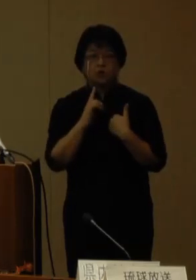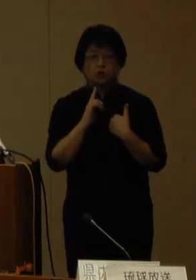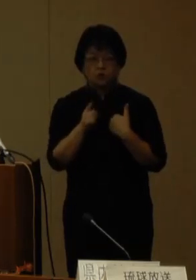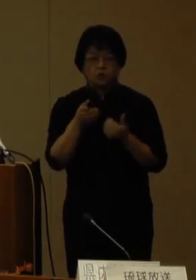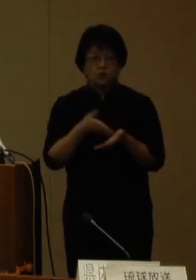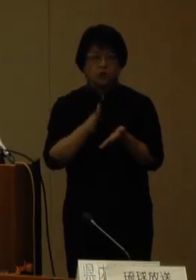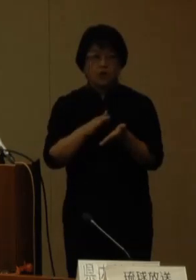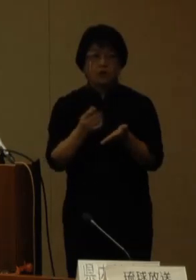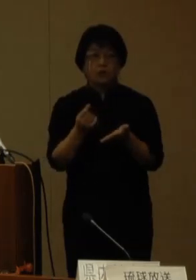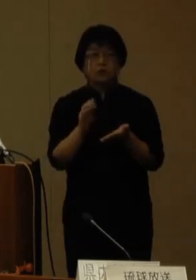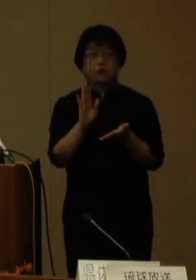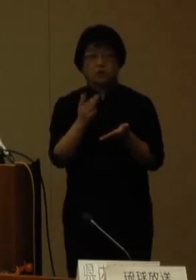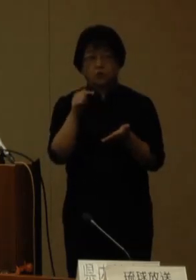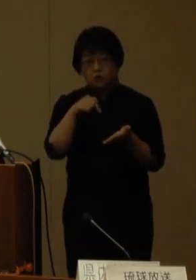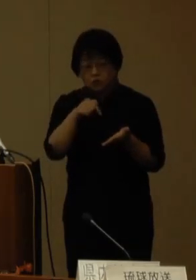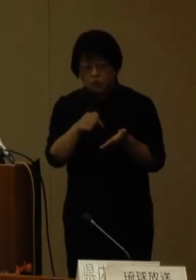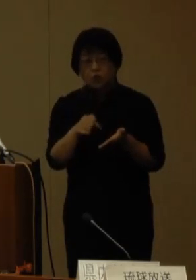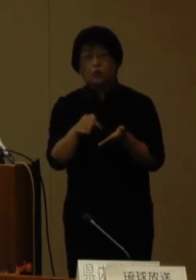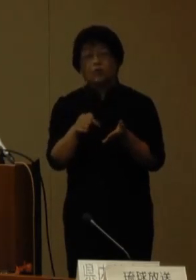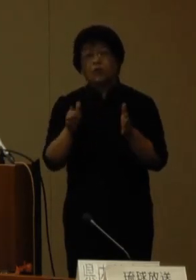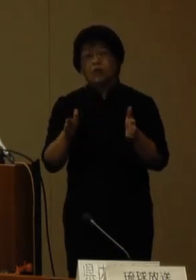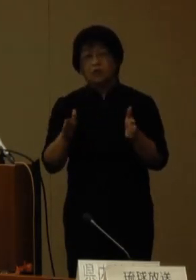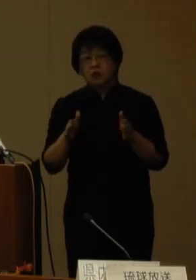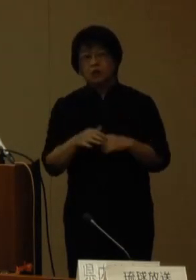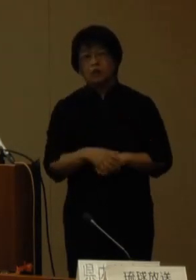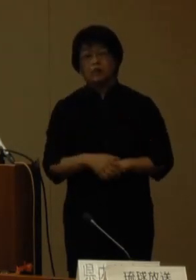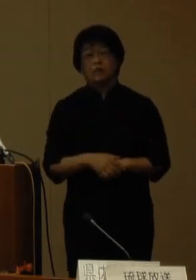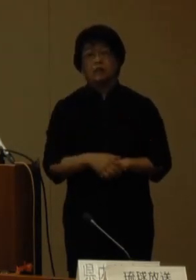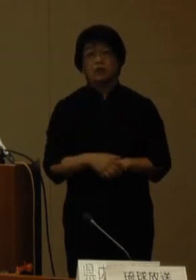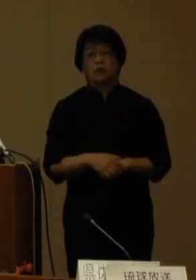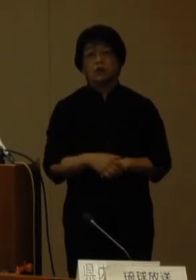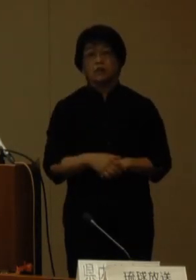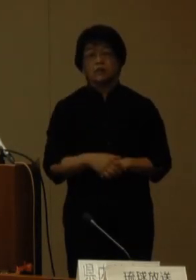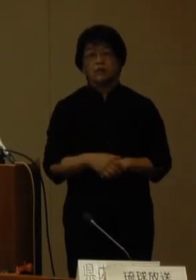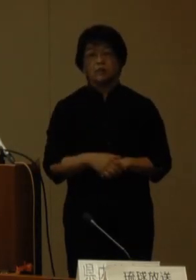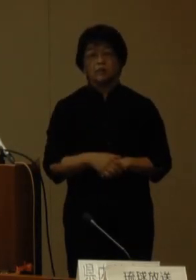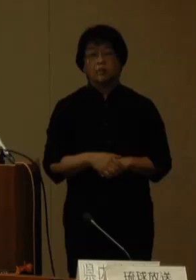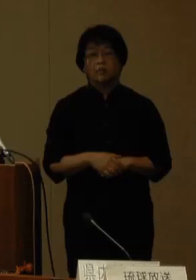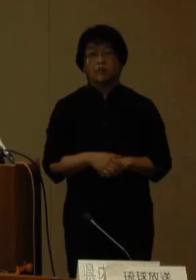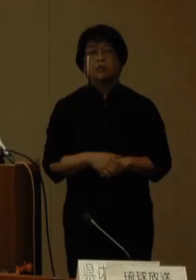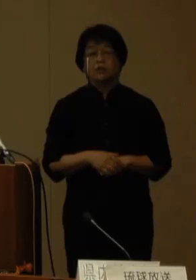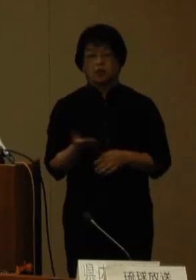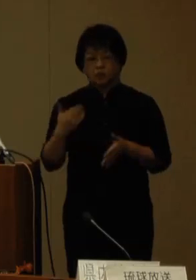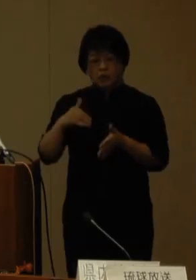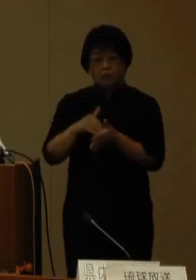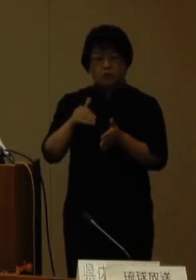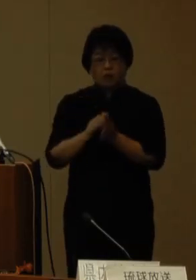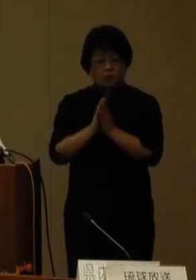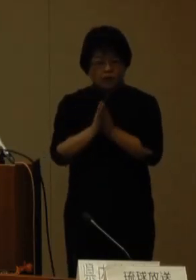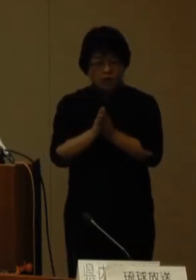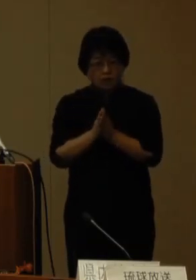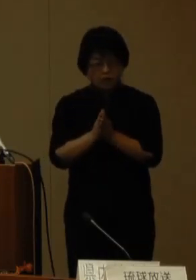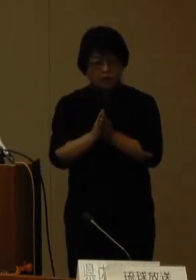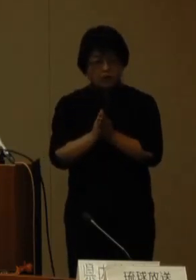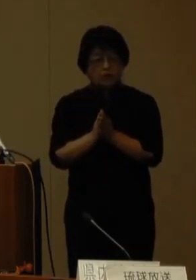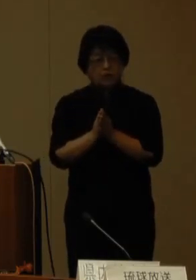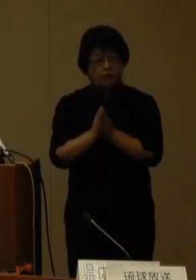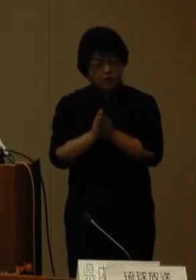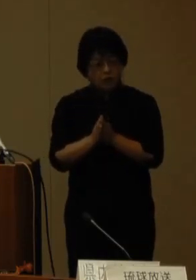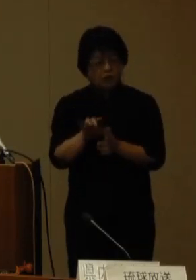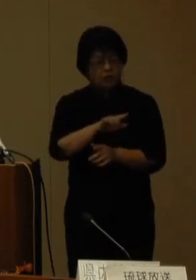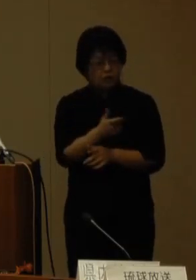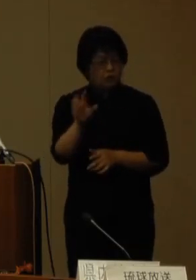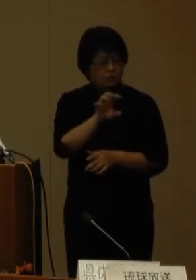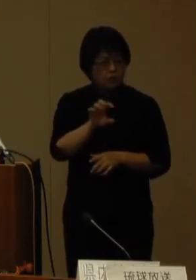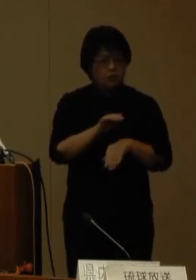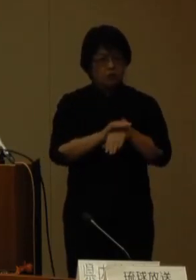ども、この間強い規制をかけてはまた緩めると増加するということを何度も繰り返してきたと思います。またこ